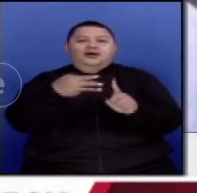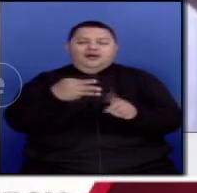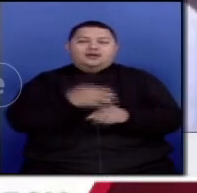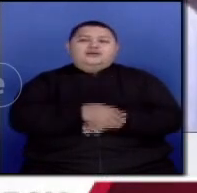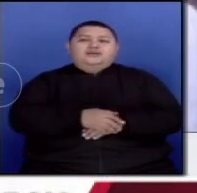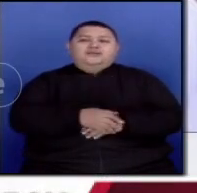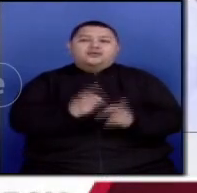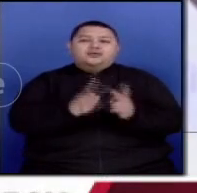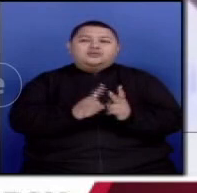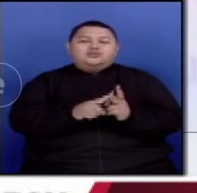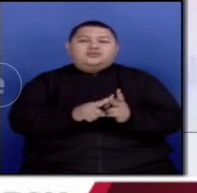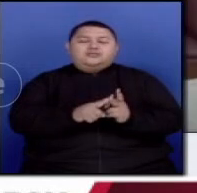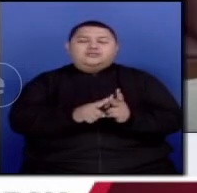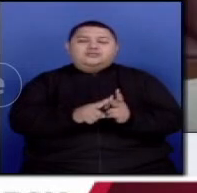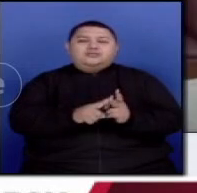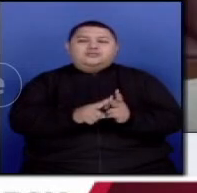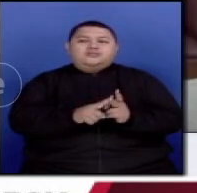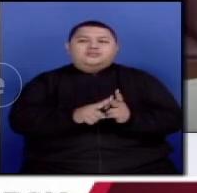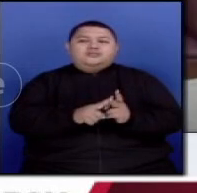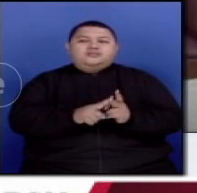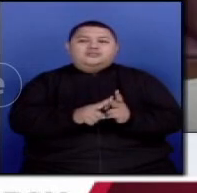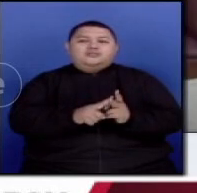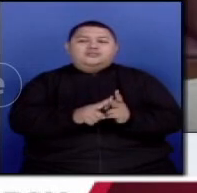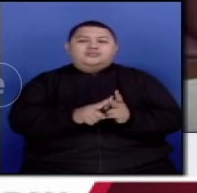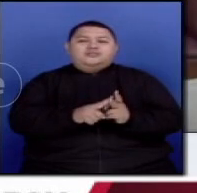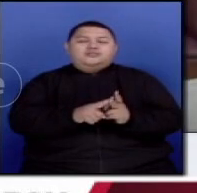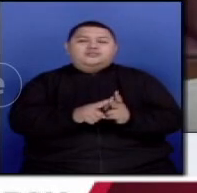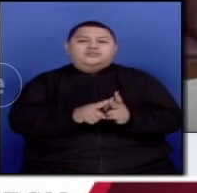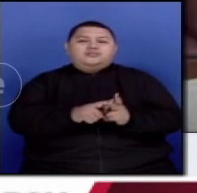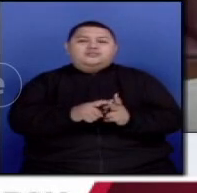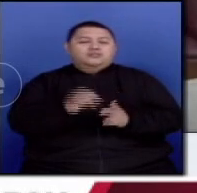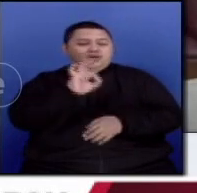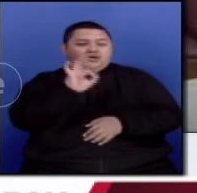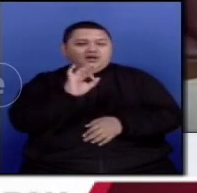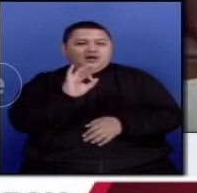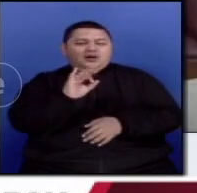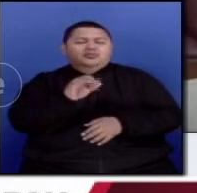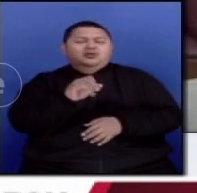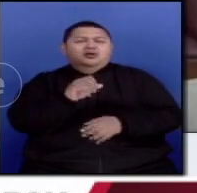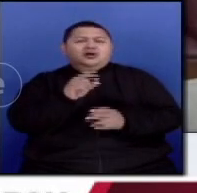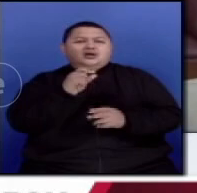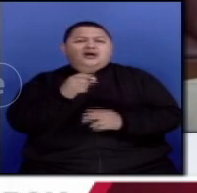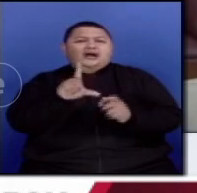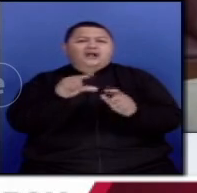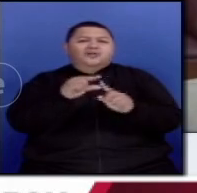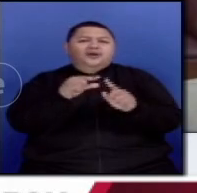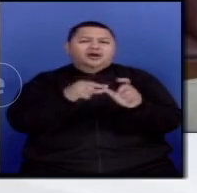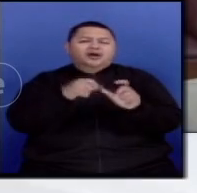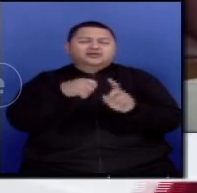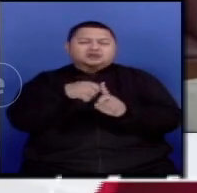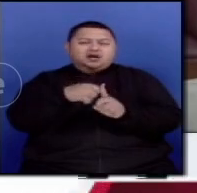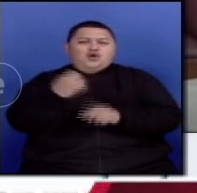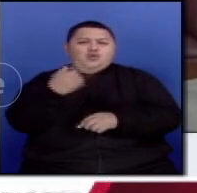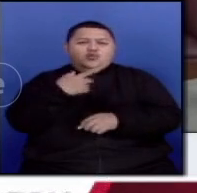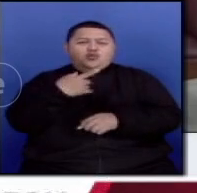Yang kedua, tidak benar apa yang dikatakan oleh LPSK bahwa Richard Eliezer